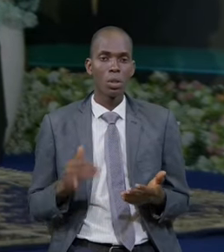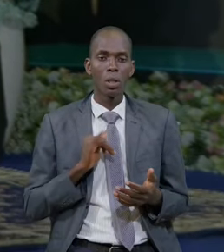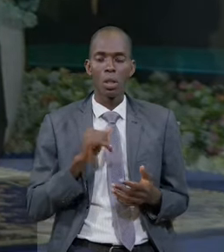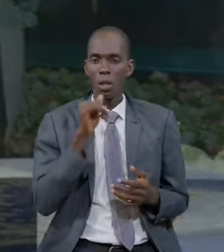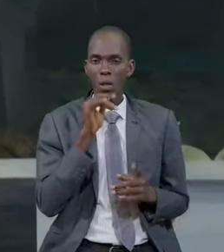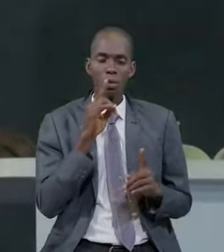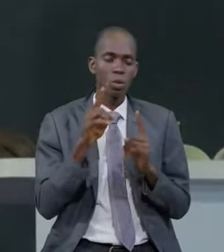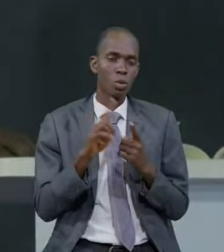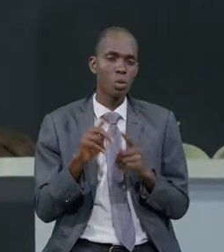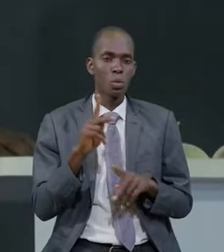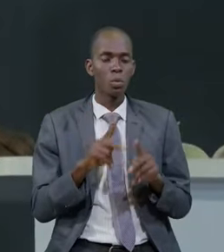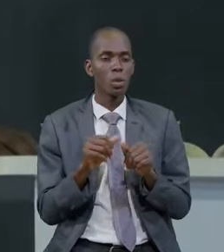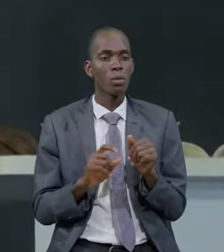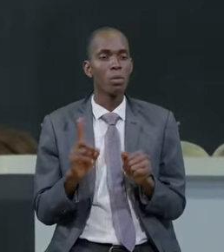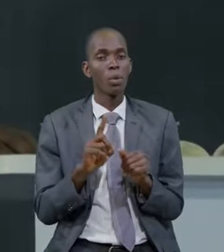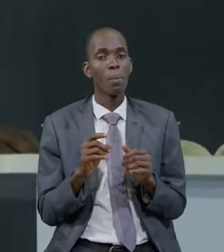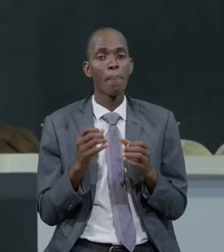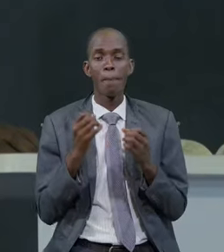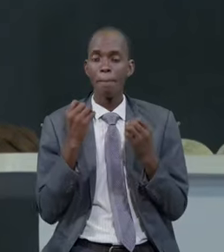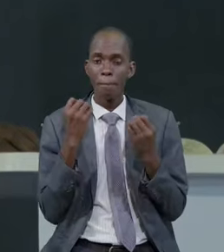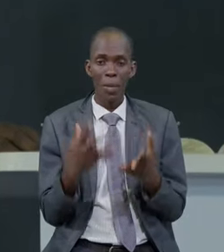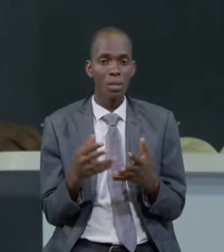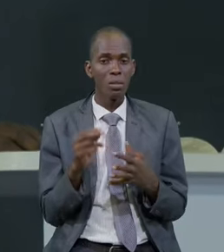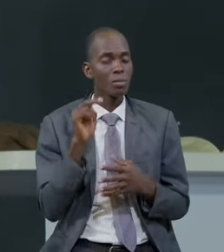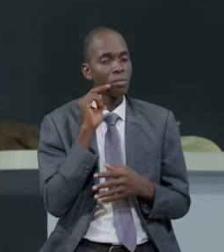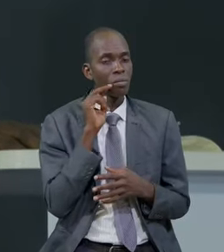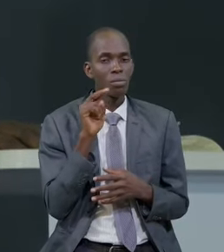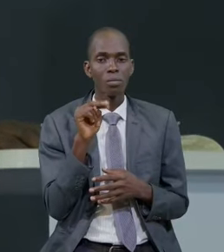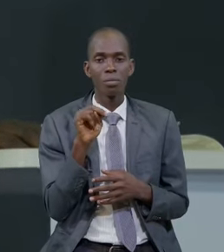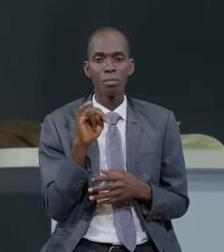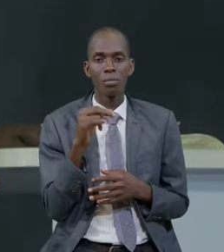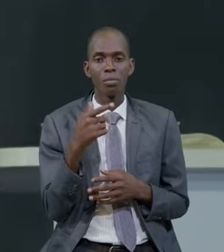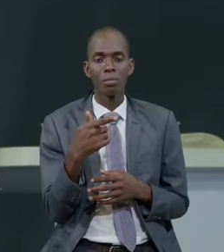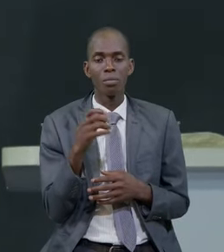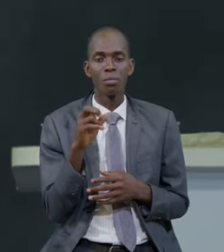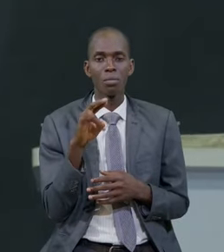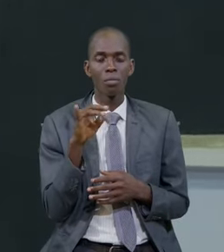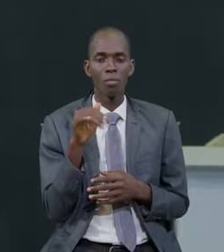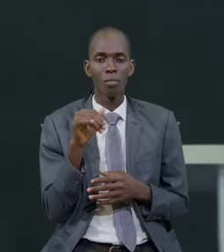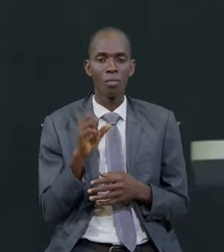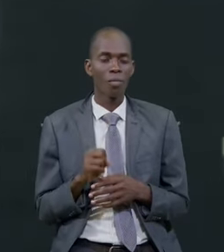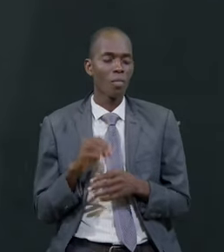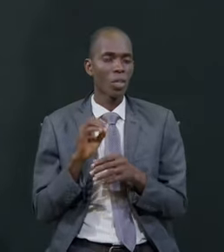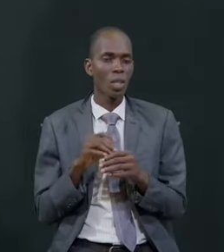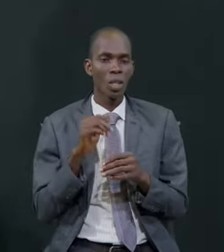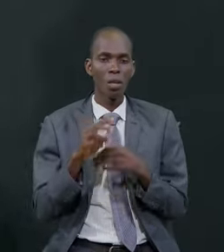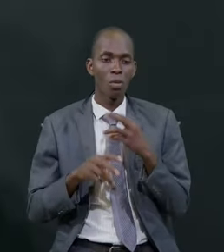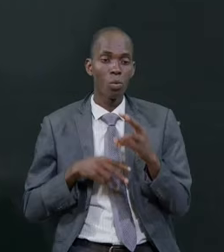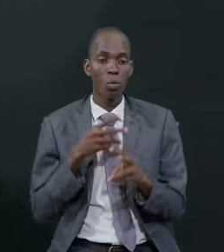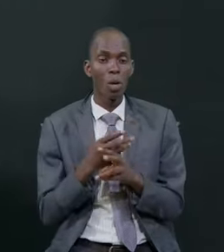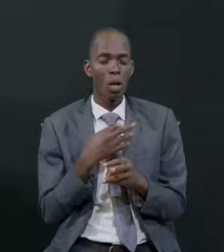Il y a beaucoup de Nigériens dans tous les pays du monde. Et certains parmi